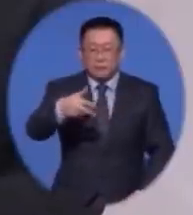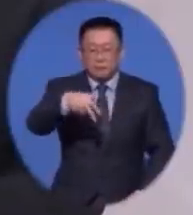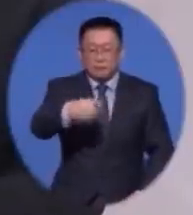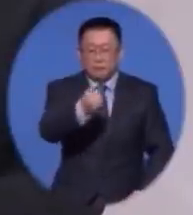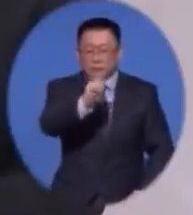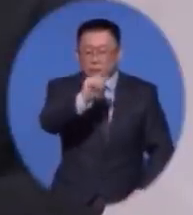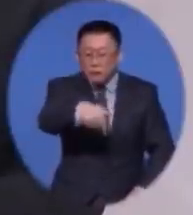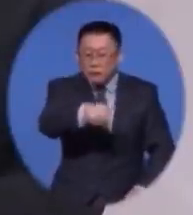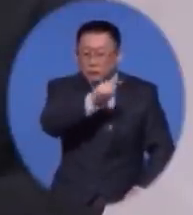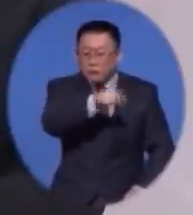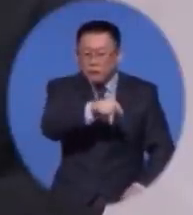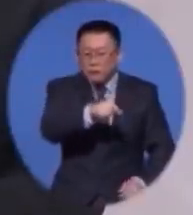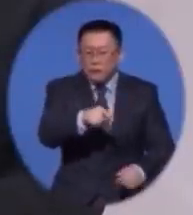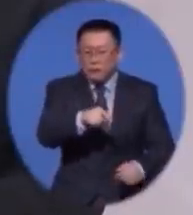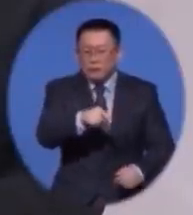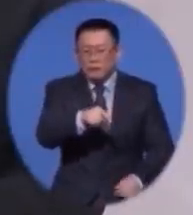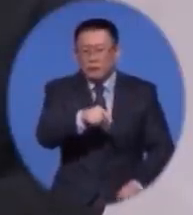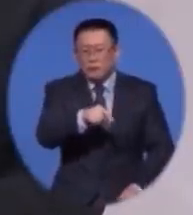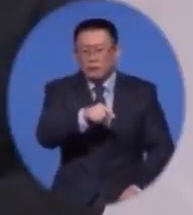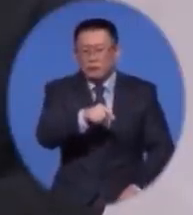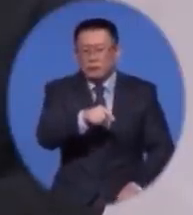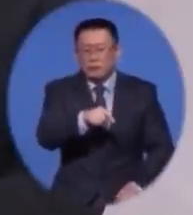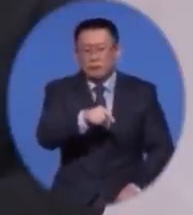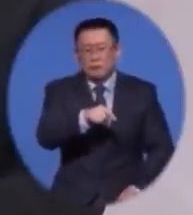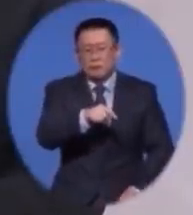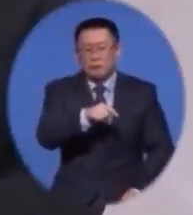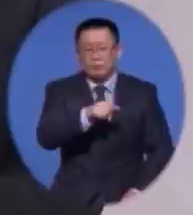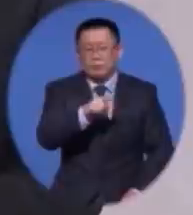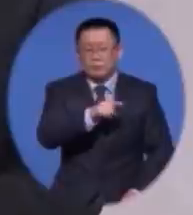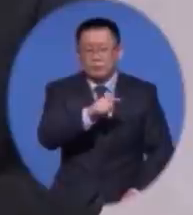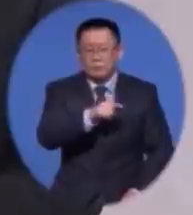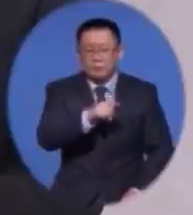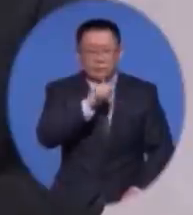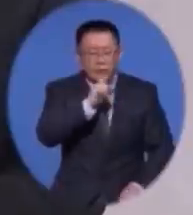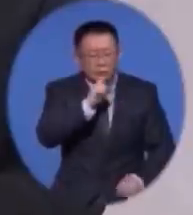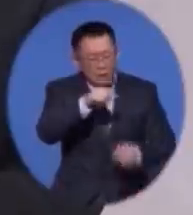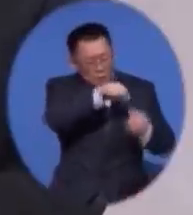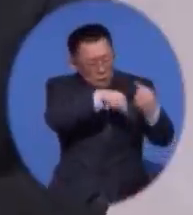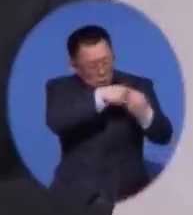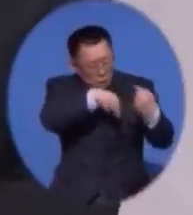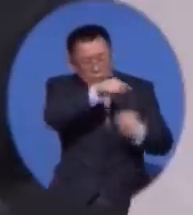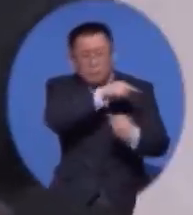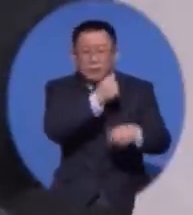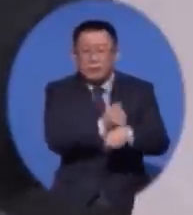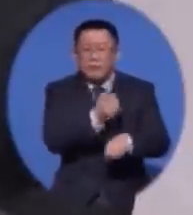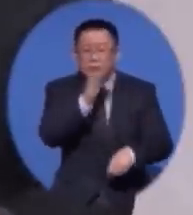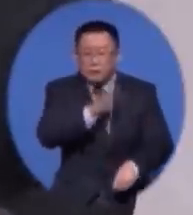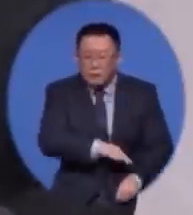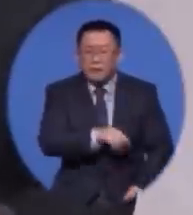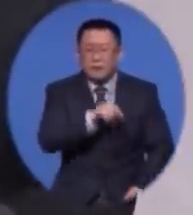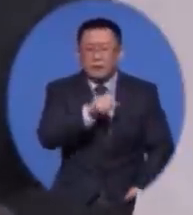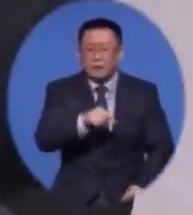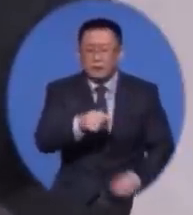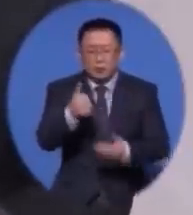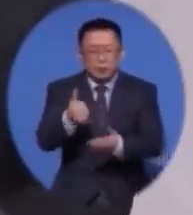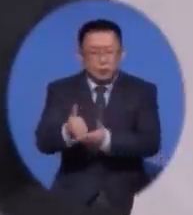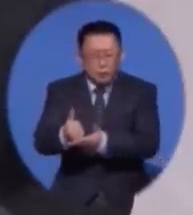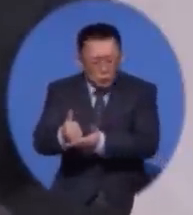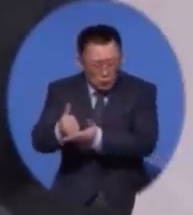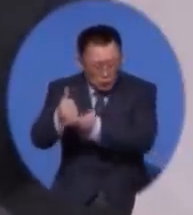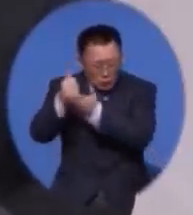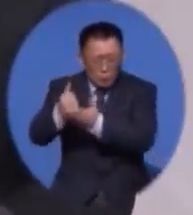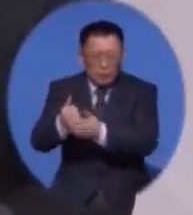뭐 그렇게 지금 말을 뭐 이리 저렇게 뭐 돌리고 이러는데 그렇게 존경하고